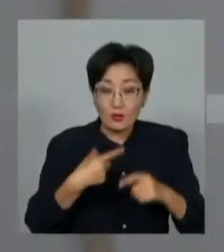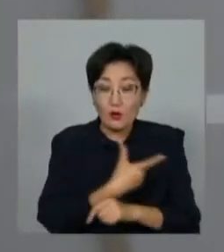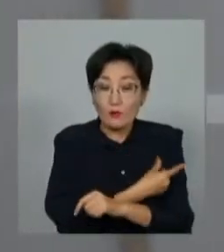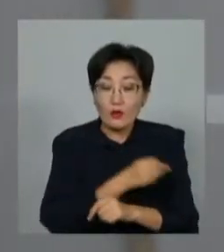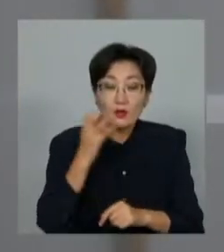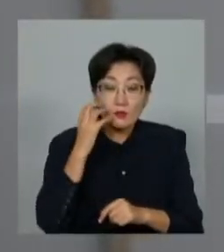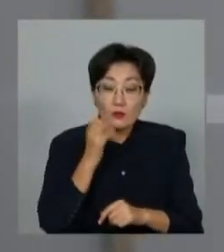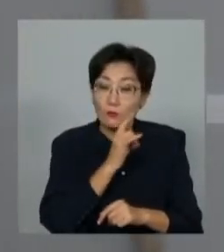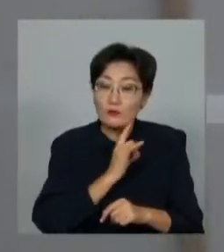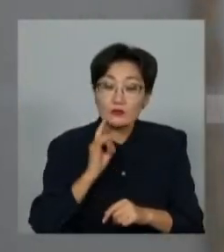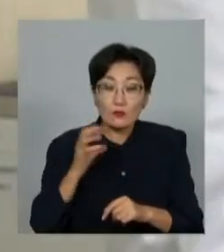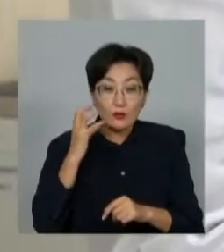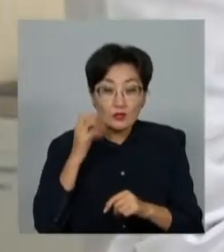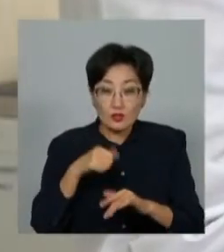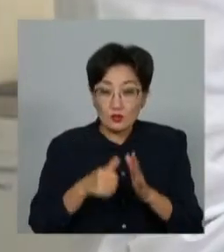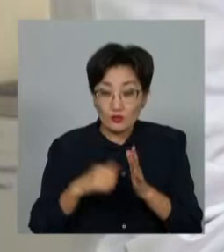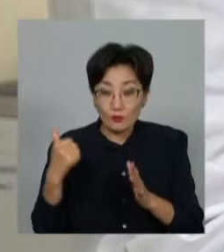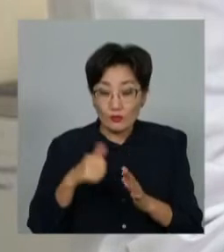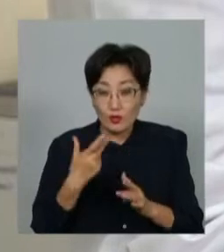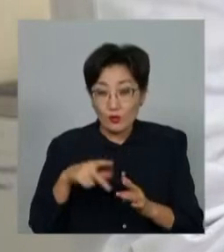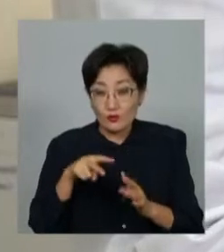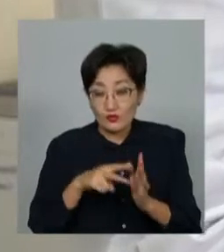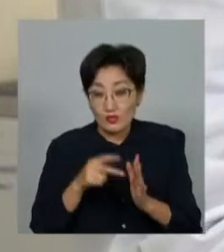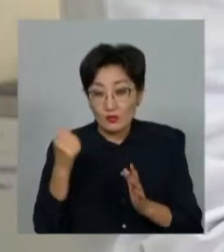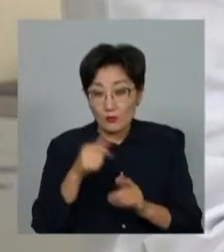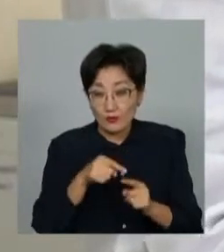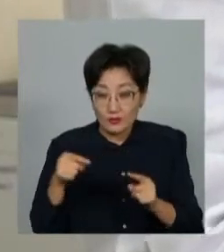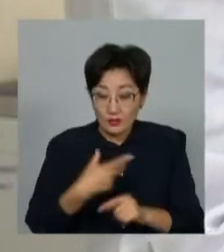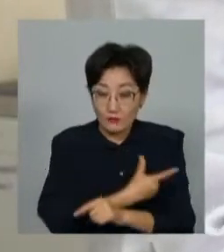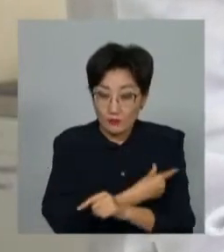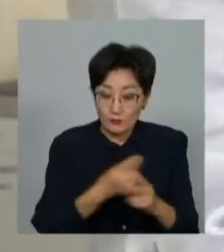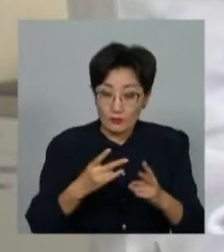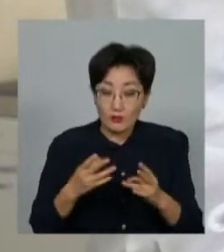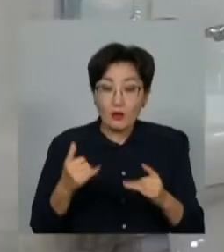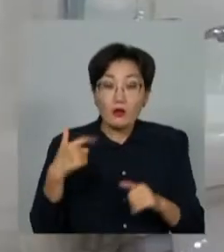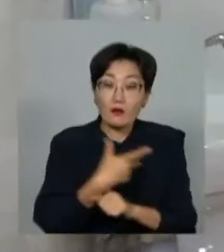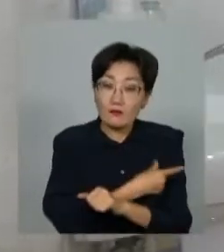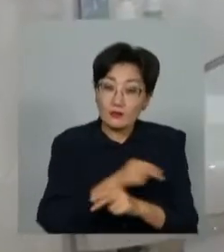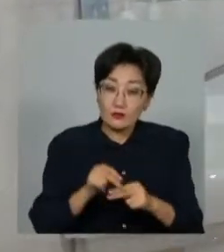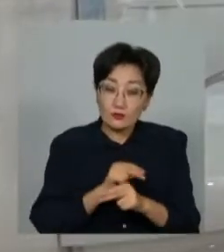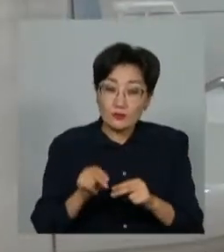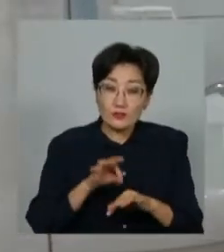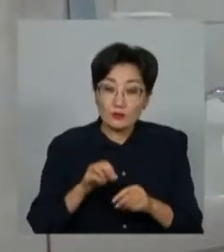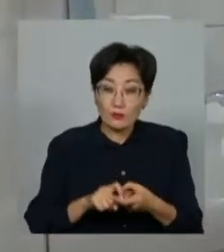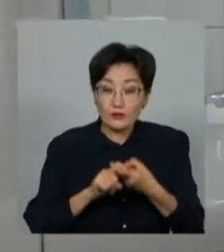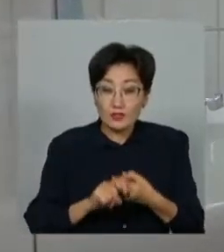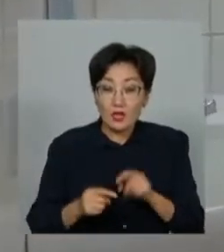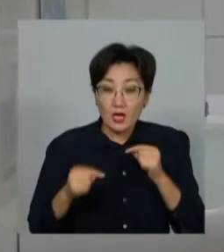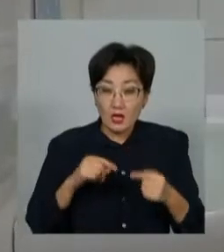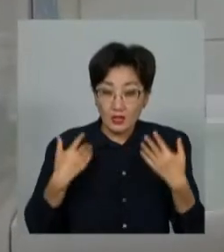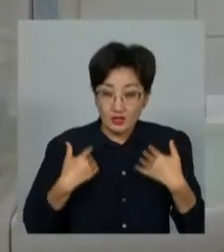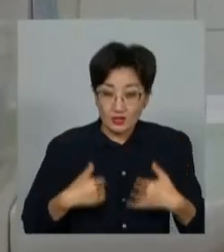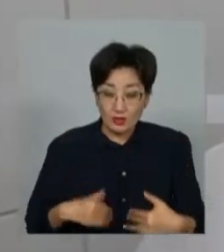ауыр әйелдер жүктіліктің 16-шы аптасынан 37-ші аптаға дейін егілу қажет. Бірақ вакциналау кезінде ковидқа немесе антиденеге